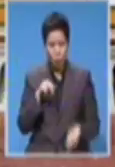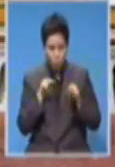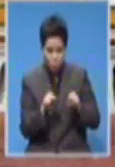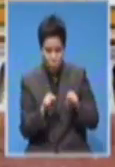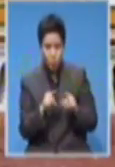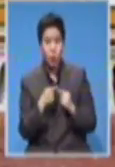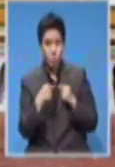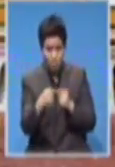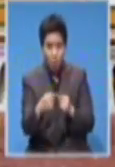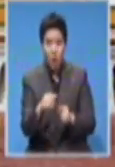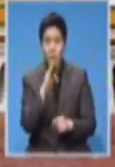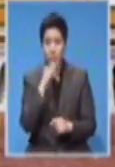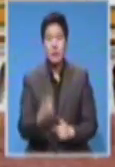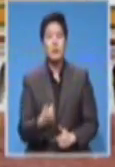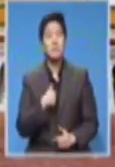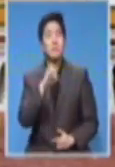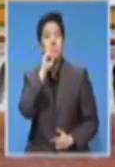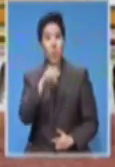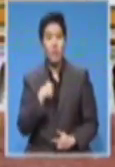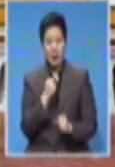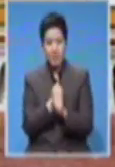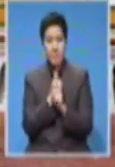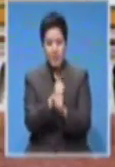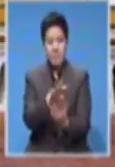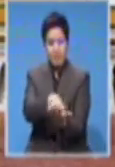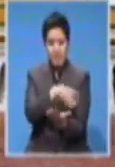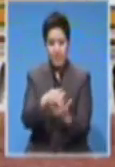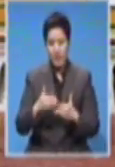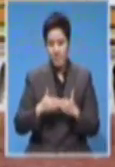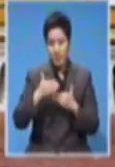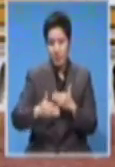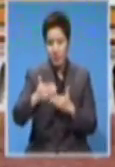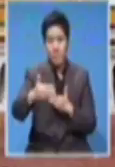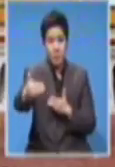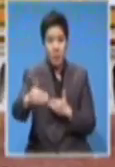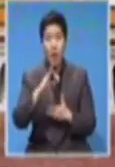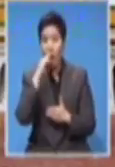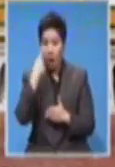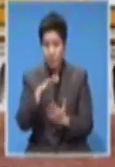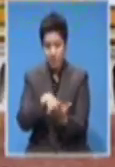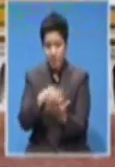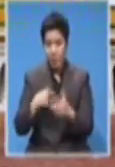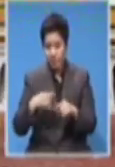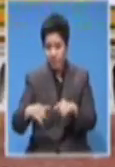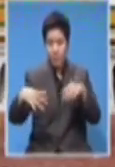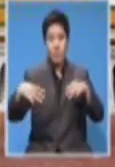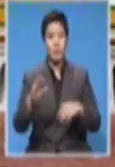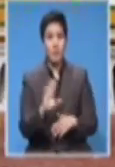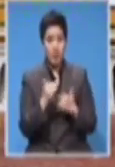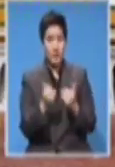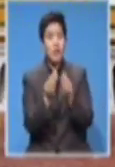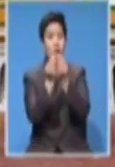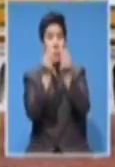การณ์ตรงนี้ด้วยแต่ทุกอย่างผมยืนยันว่าทุกอย่างผมทำตามรถแบบเว้นแต่มีใครทำให้รถแบบผมเปลี่ยนแปลงนะครับรัฐธรรมนูญ